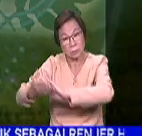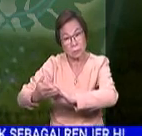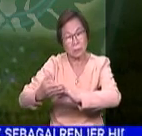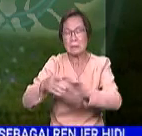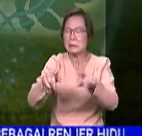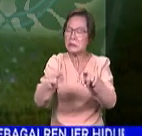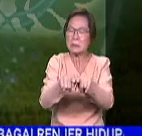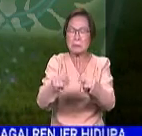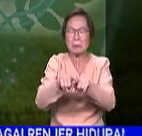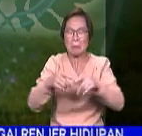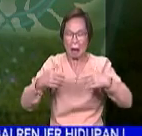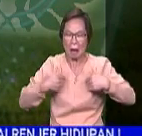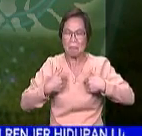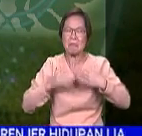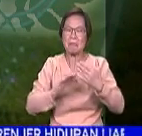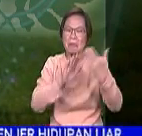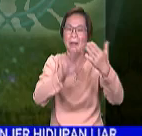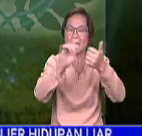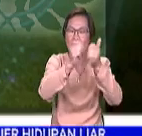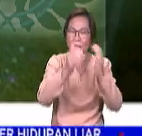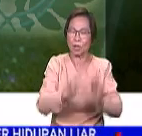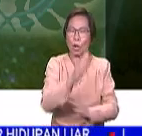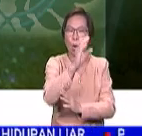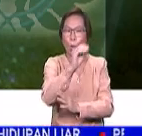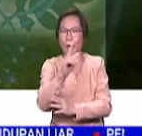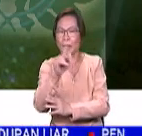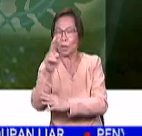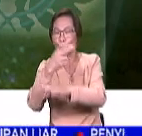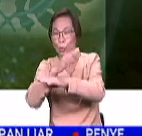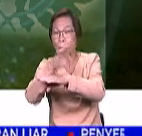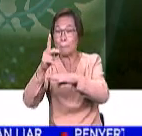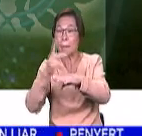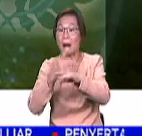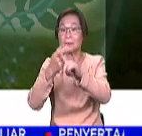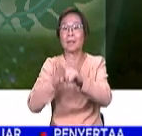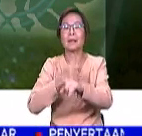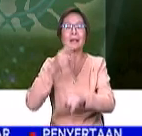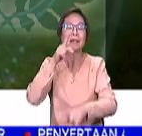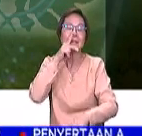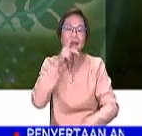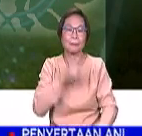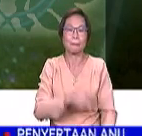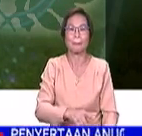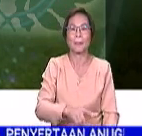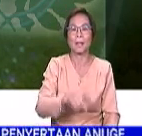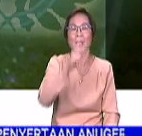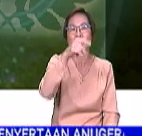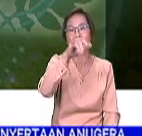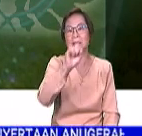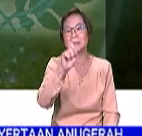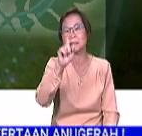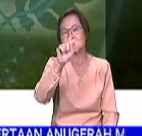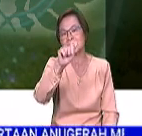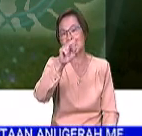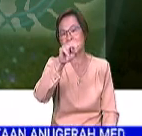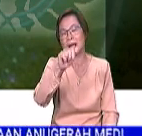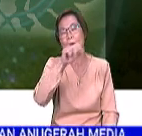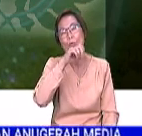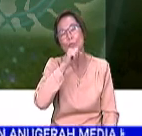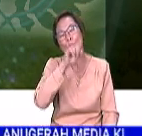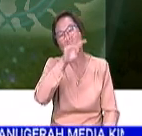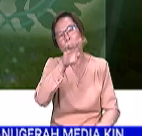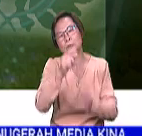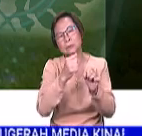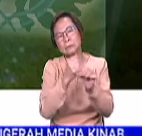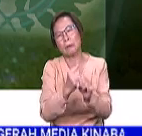situasi sama curut dialami bekas Etri oke you kebangsaan dari kejauhan kristal Nasri ujian 41 tahun namun